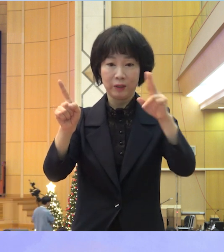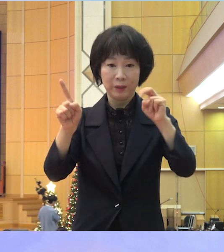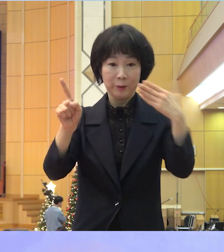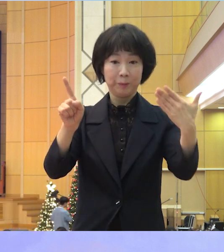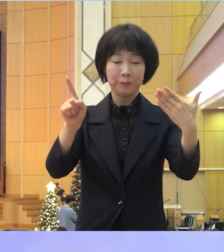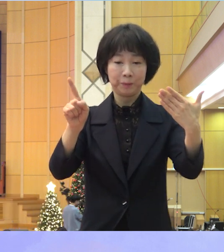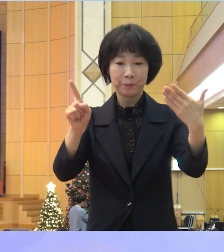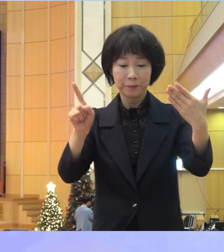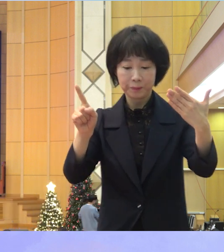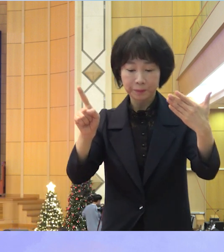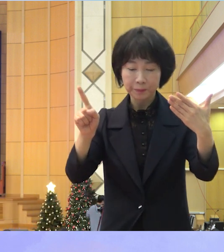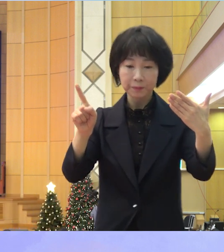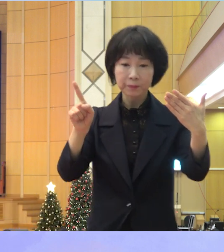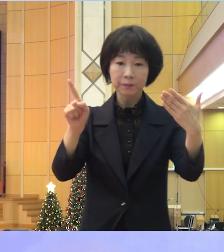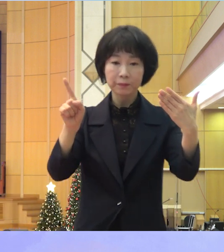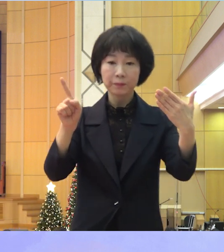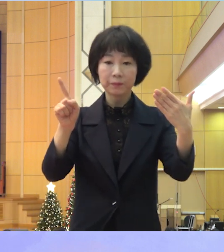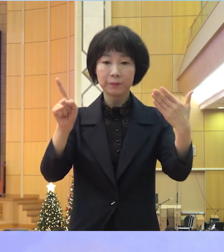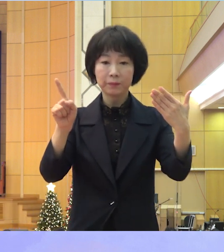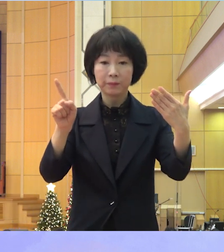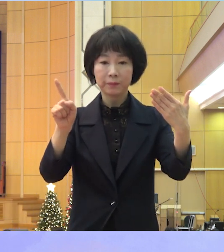빌립보서 1장